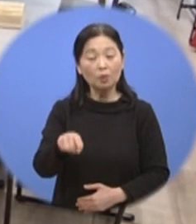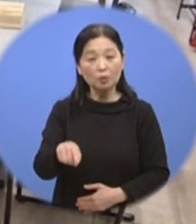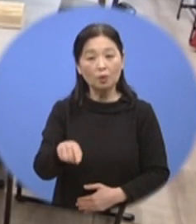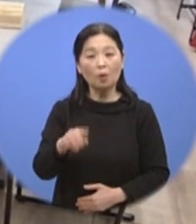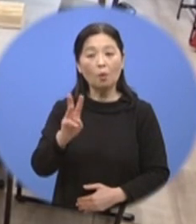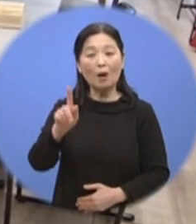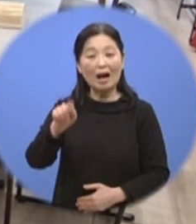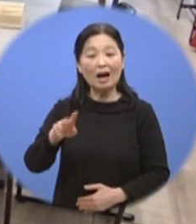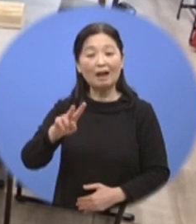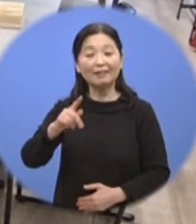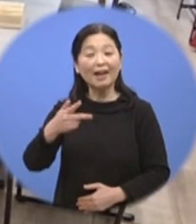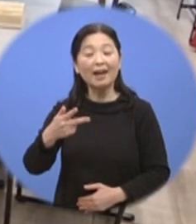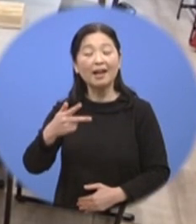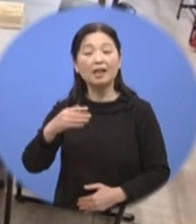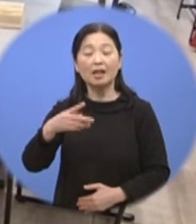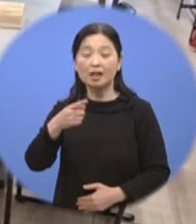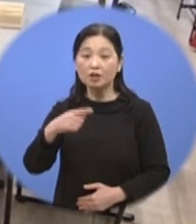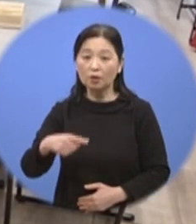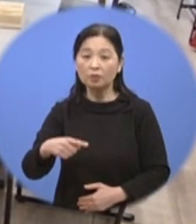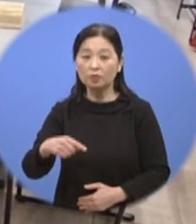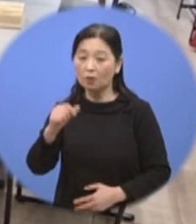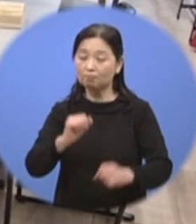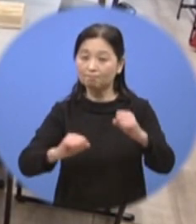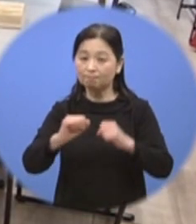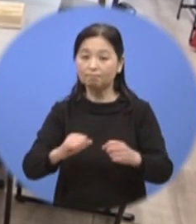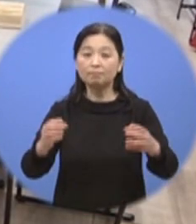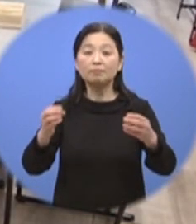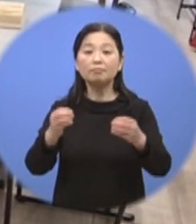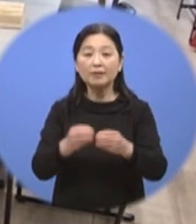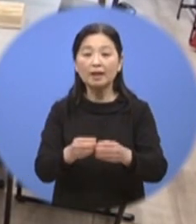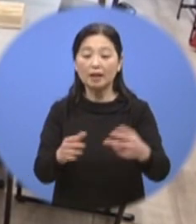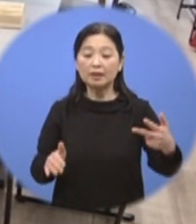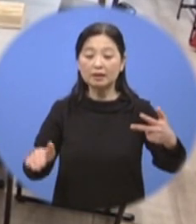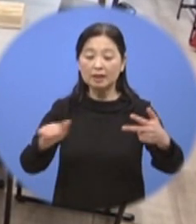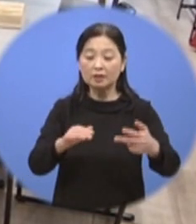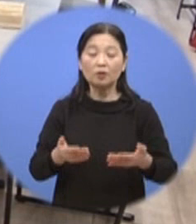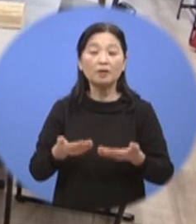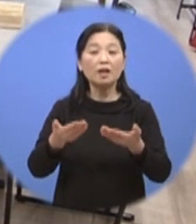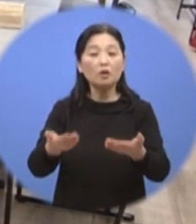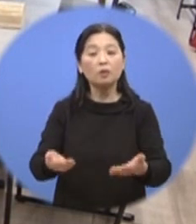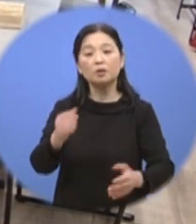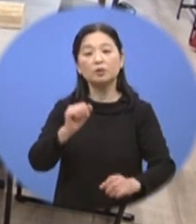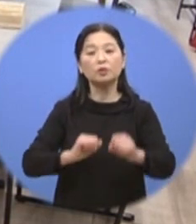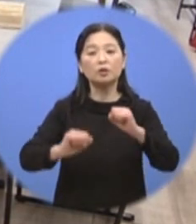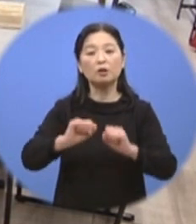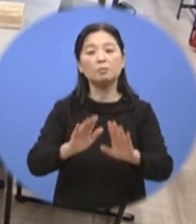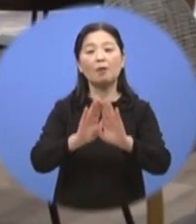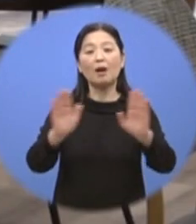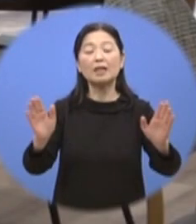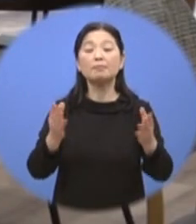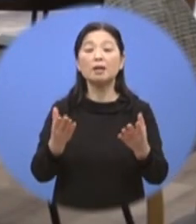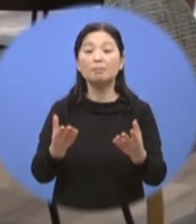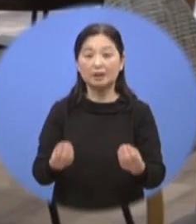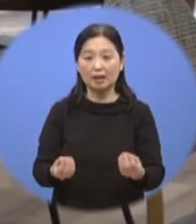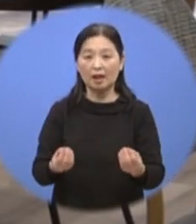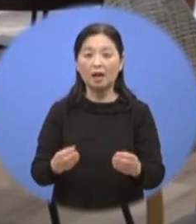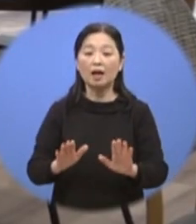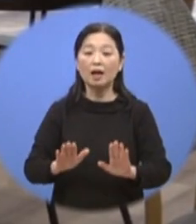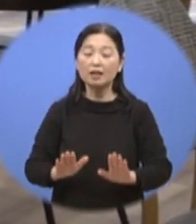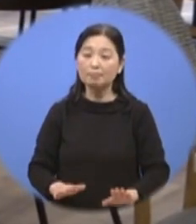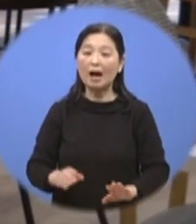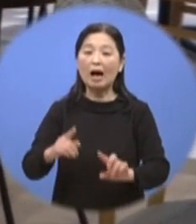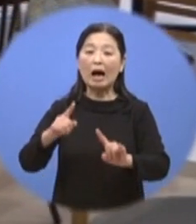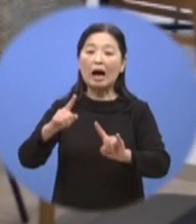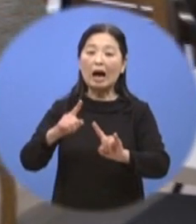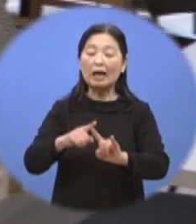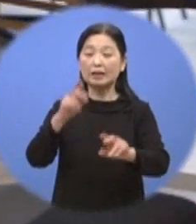合わせてファシリティを提供するということも始めておりますし、それから今 IT 企業が実